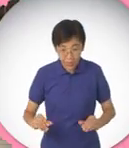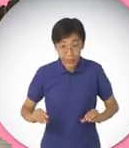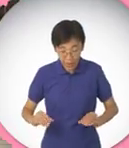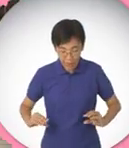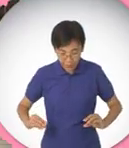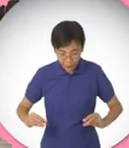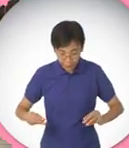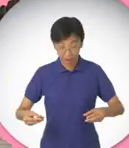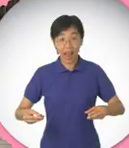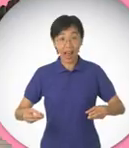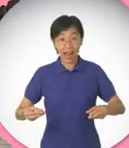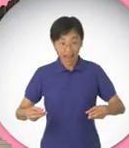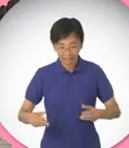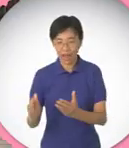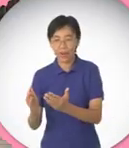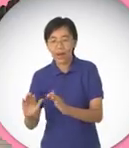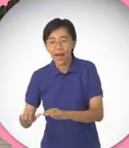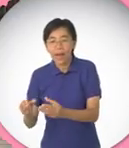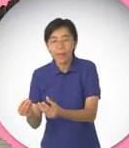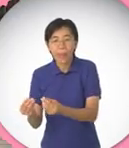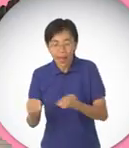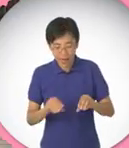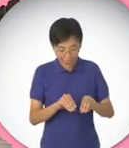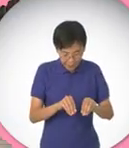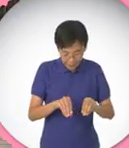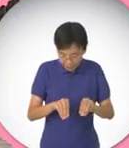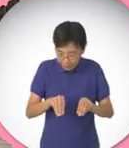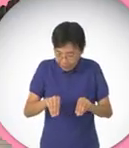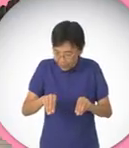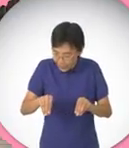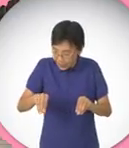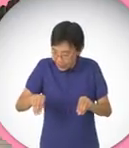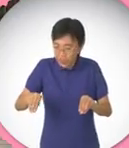บีบตรงรอยต่อให้แน่นเลยค่ะ ครับผม นั่นแหละ